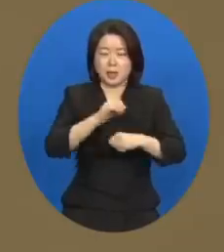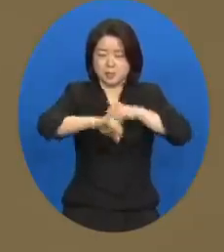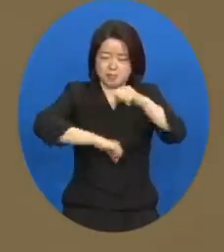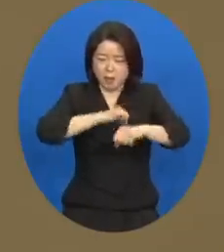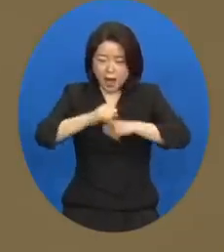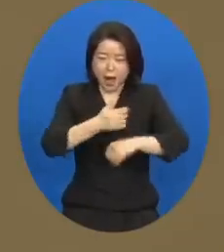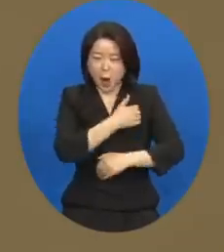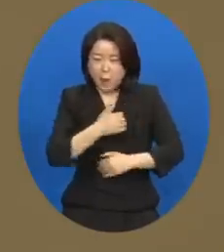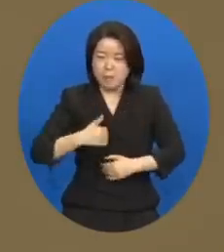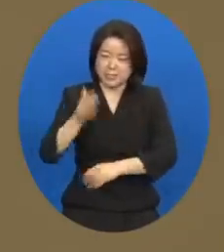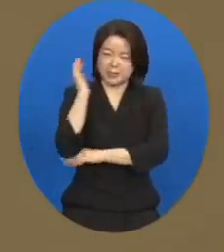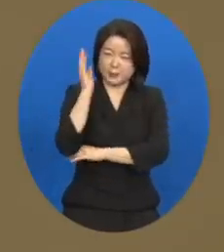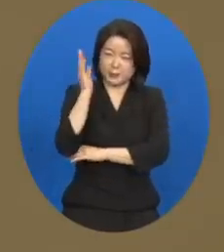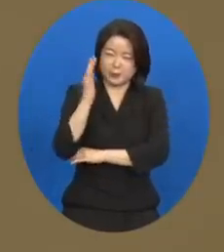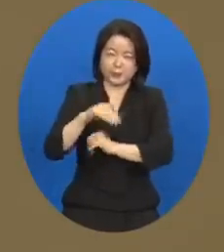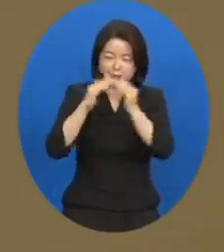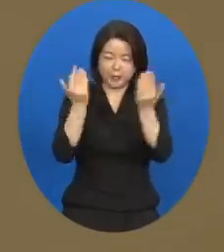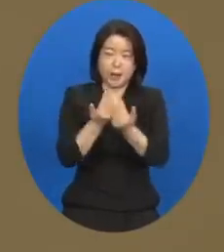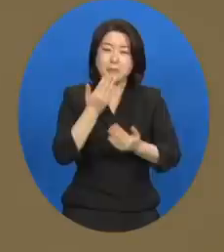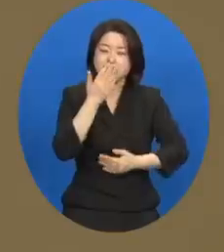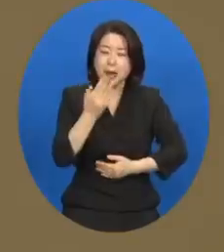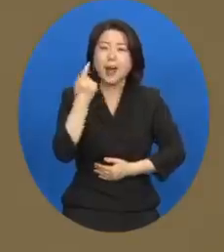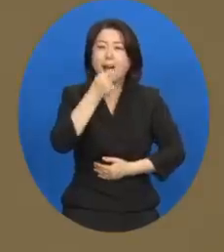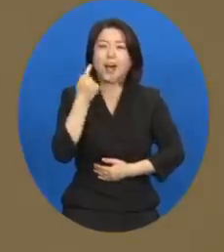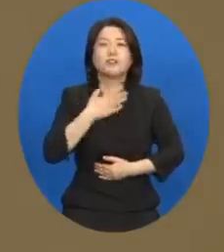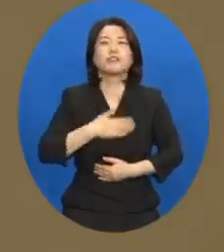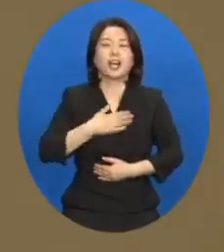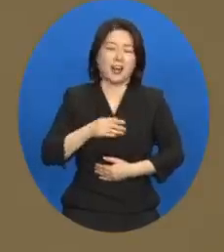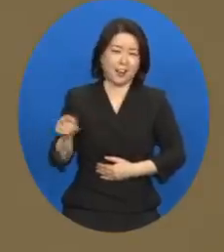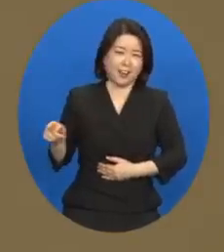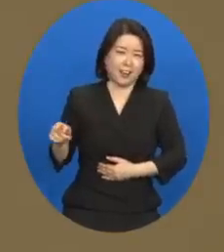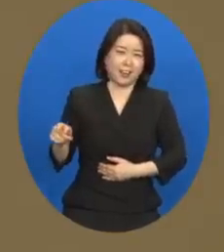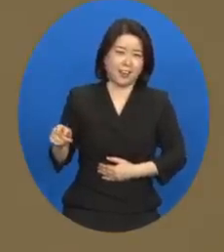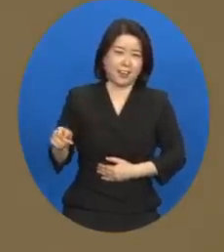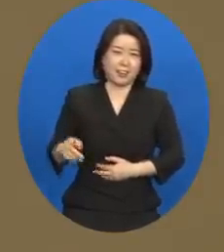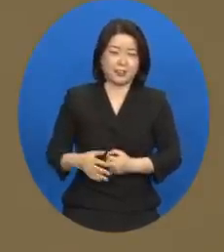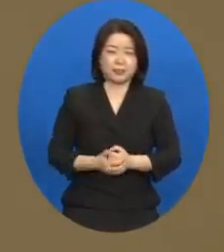마음껏 하고 싶은 설교 다 할 수 있는 줄 알았어요.